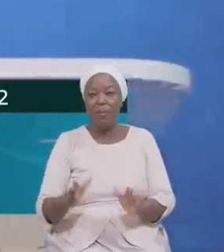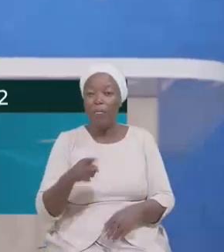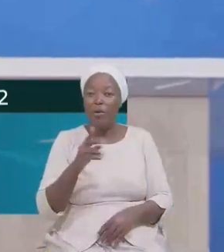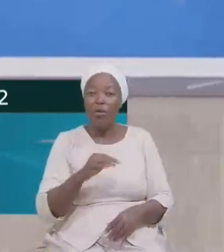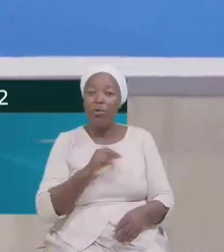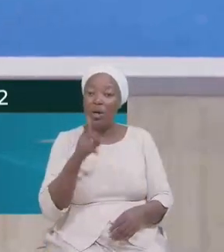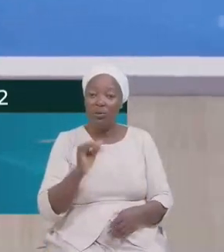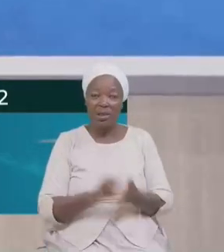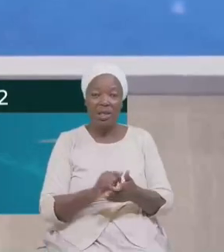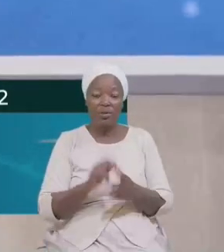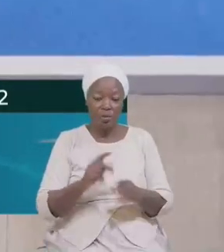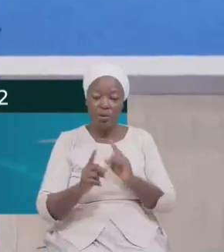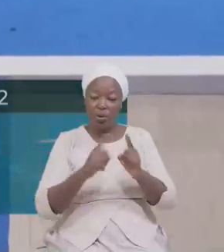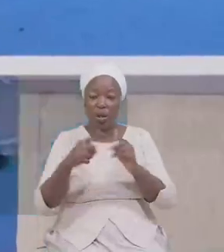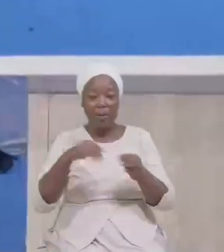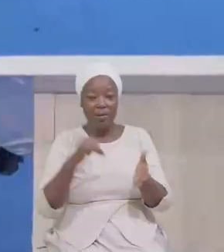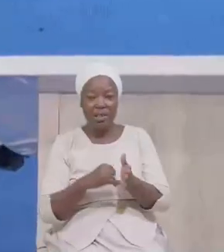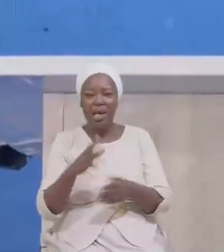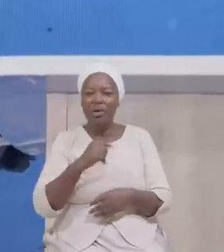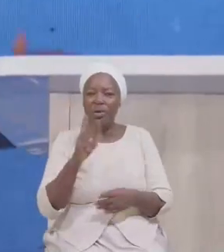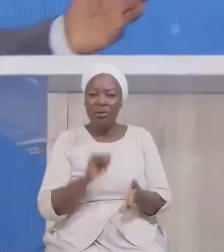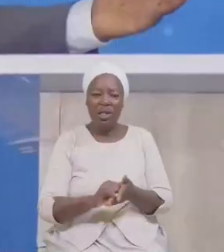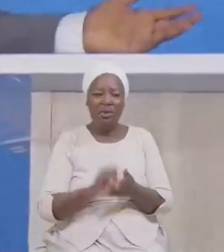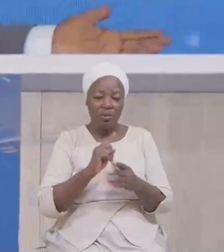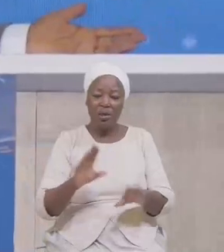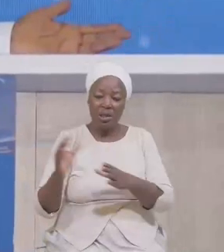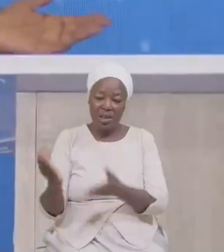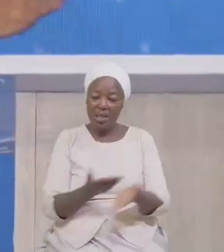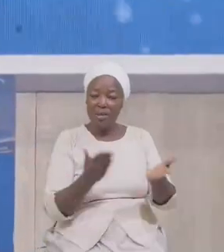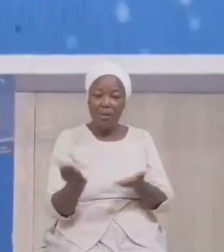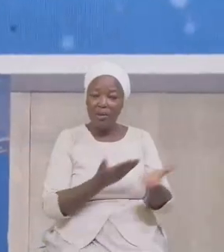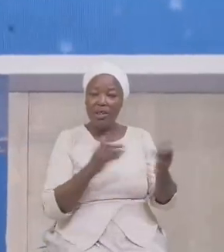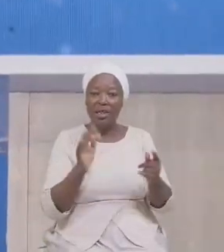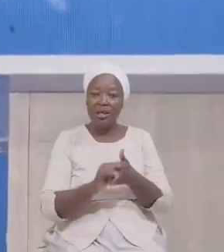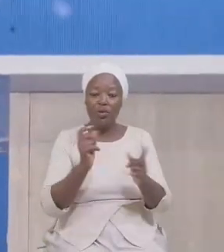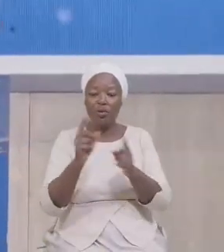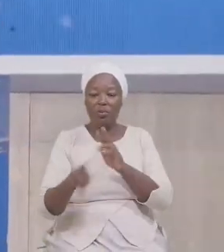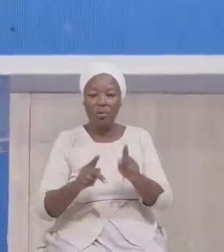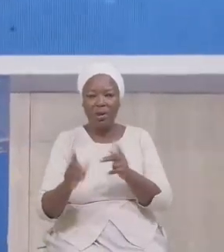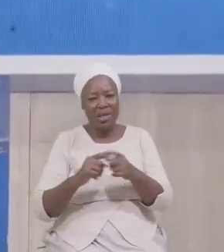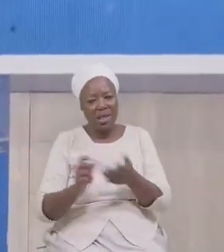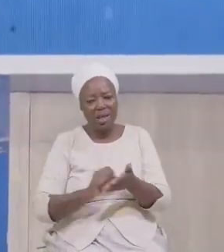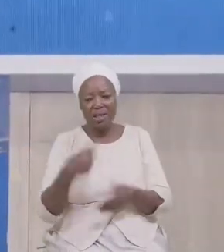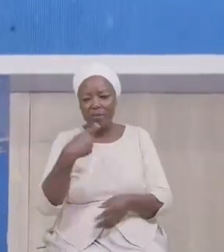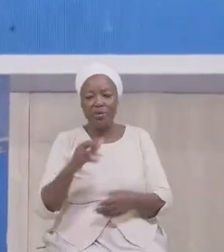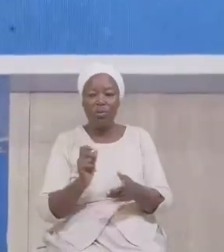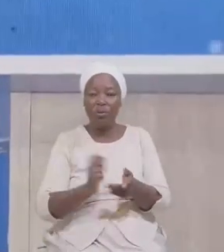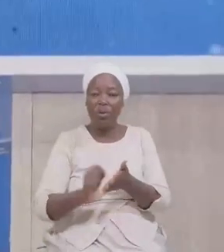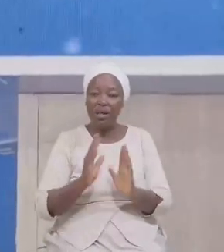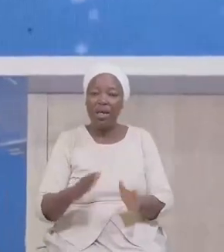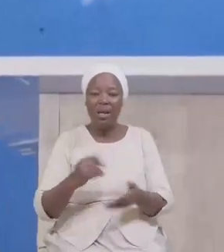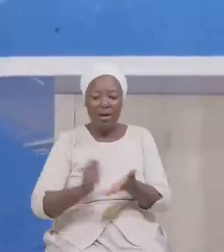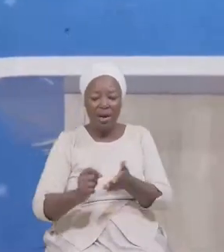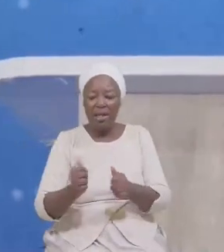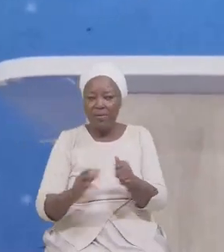les, il y a des gens qui écrivent les discours, mais il y a des gens qui préparent les discours là pour le